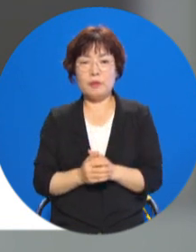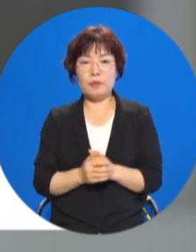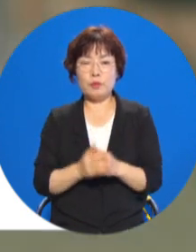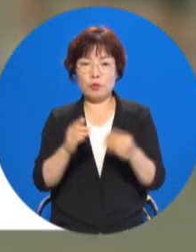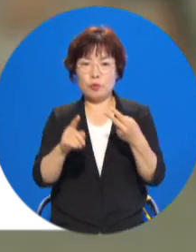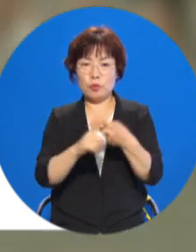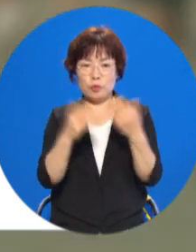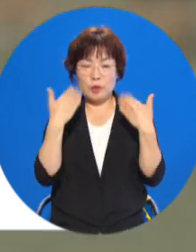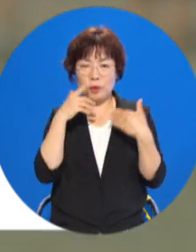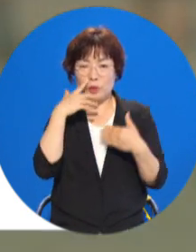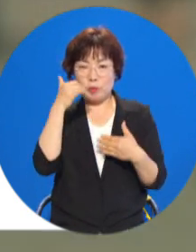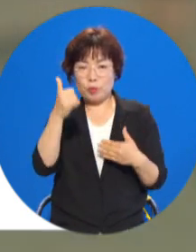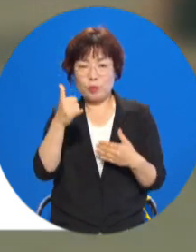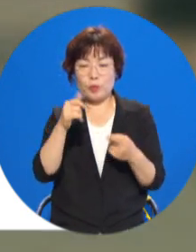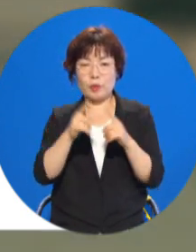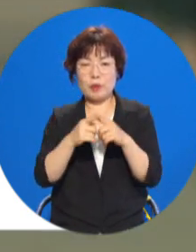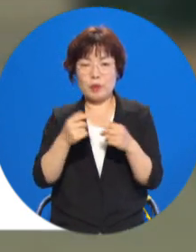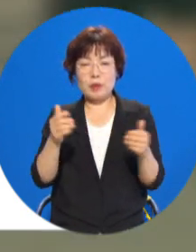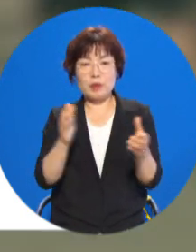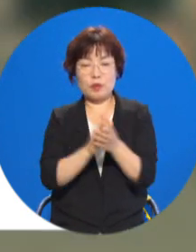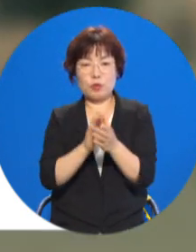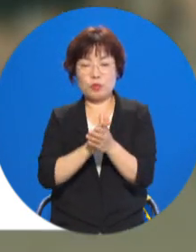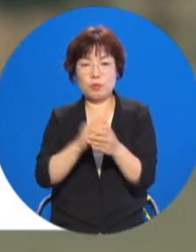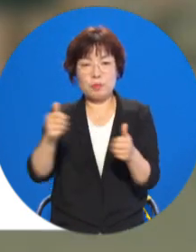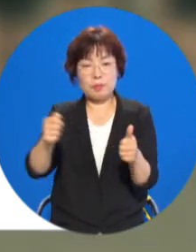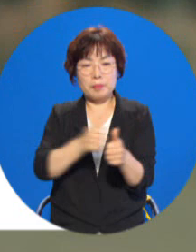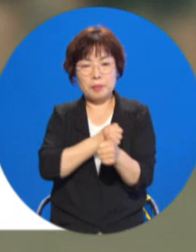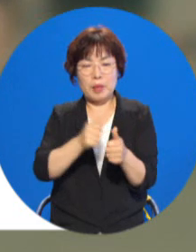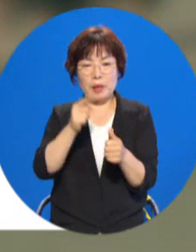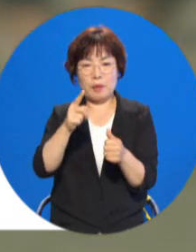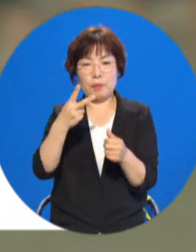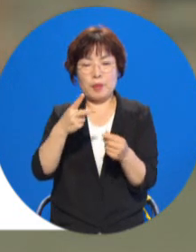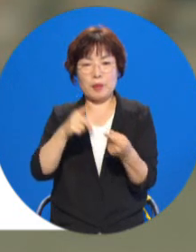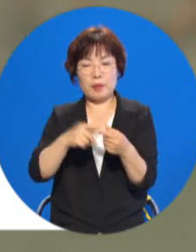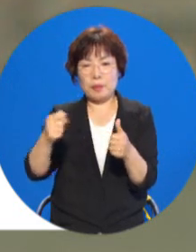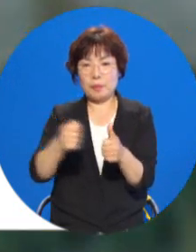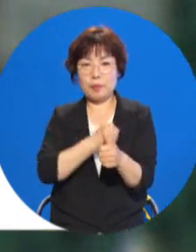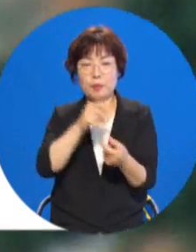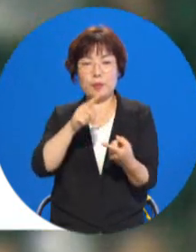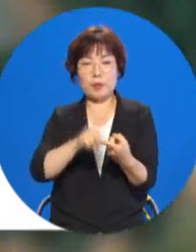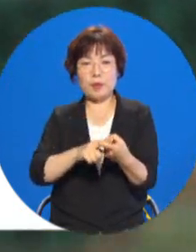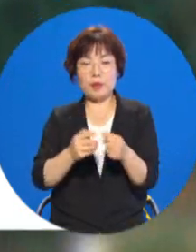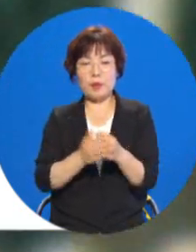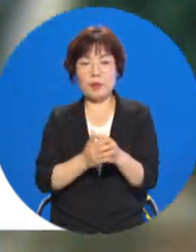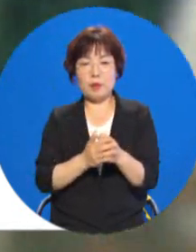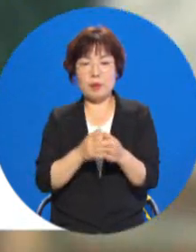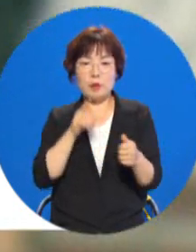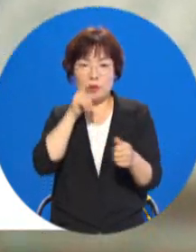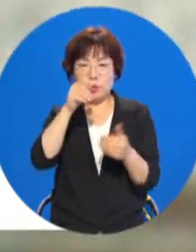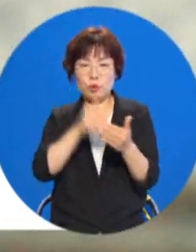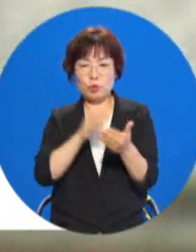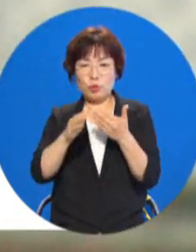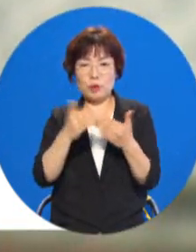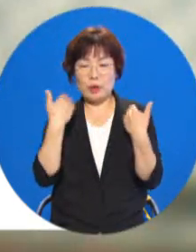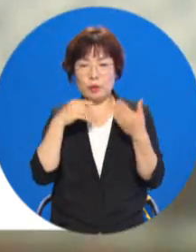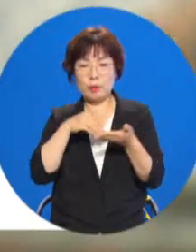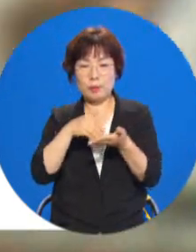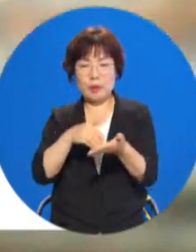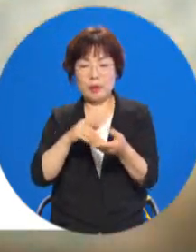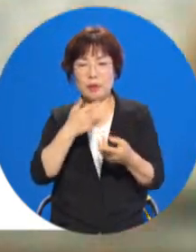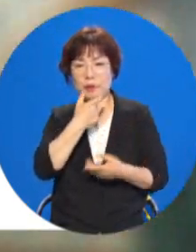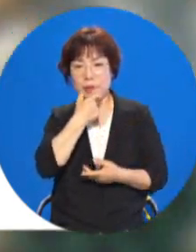중학교 학부모는 최근 같은 학교 친구로부터 자신의 아이가 두 차례 폭행을 당했고 신고 이후 등교를 거부하고